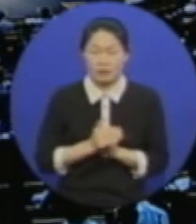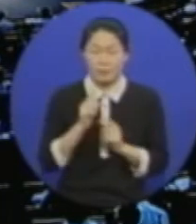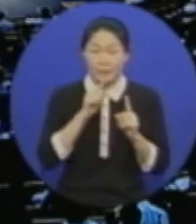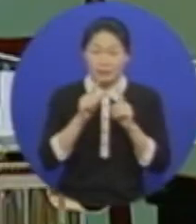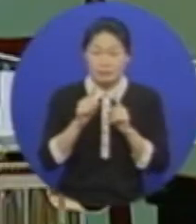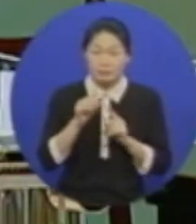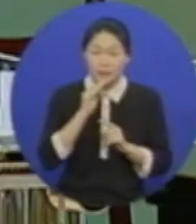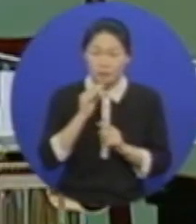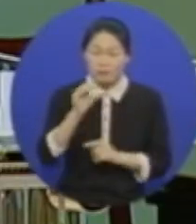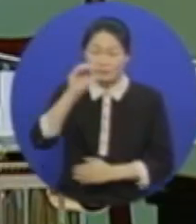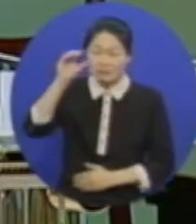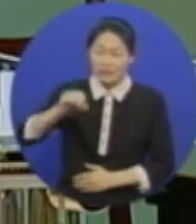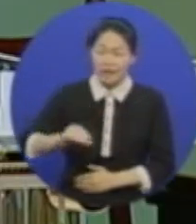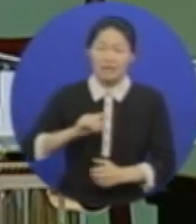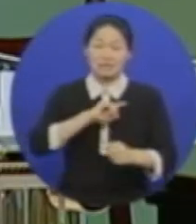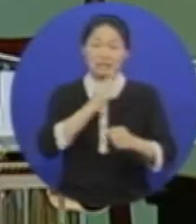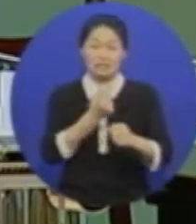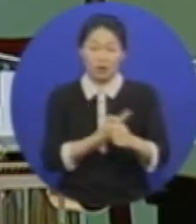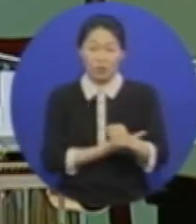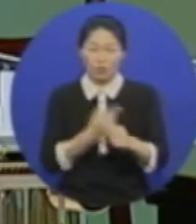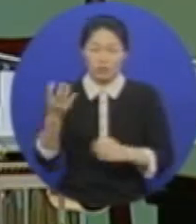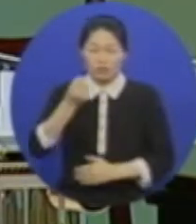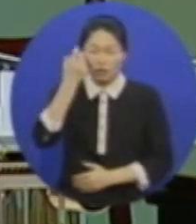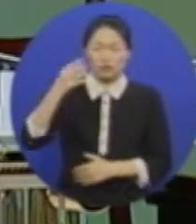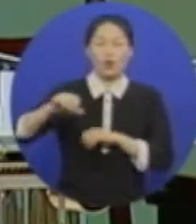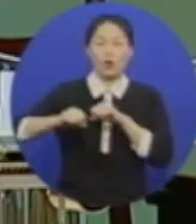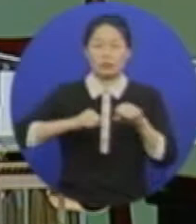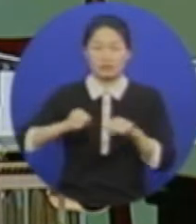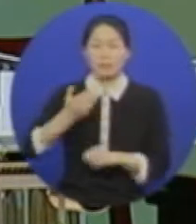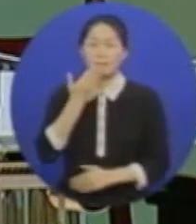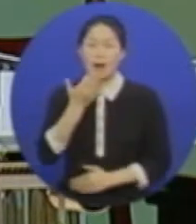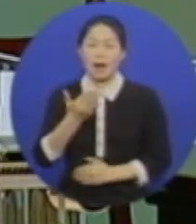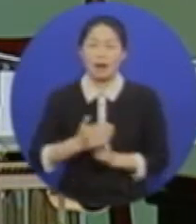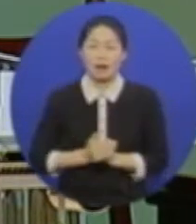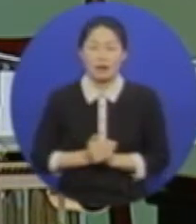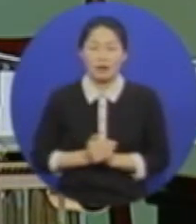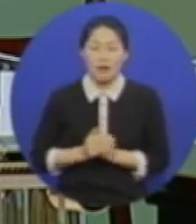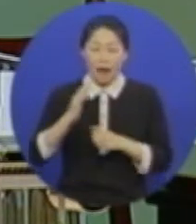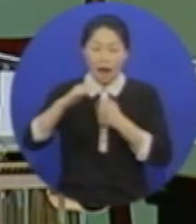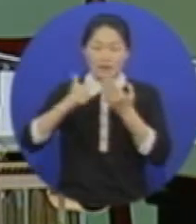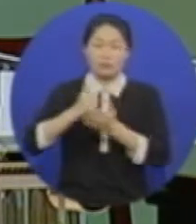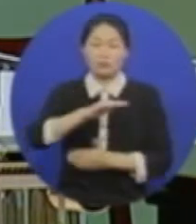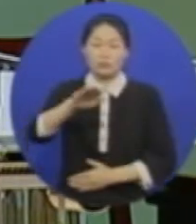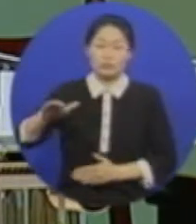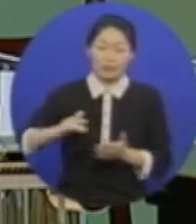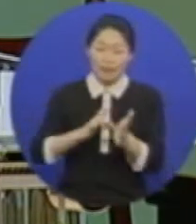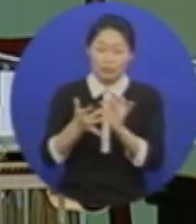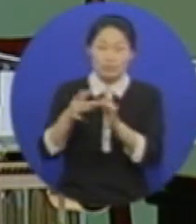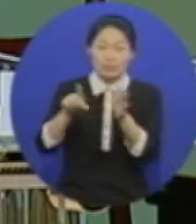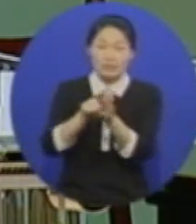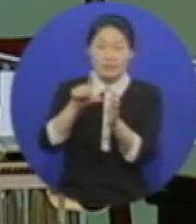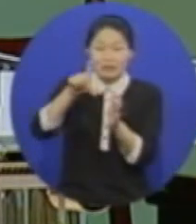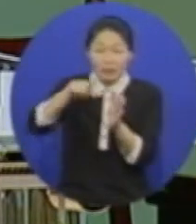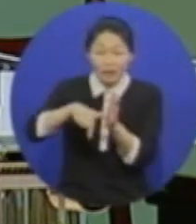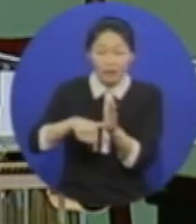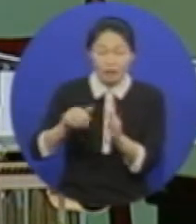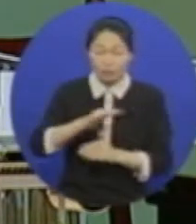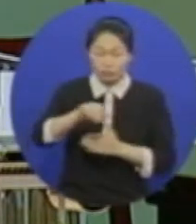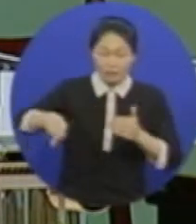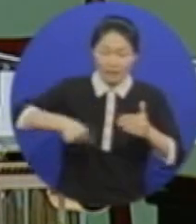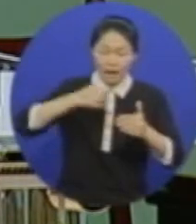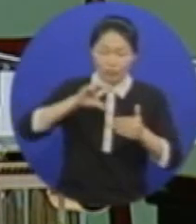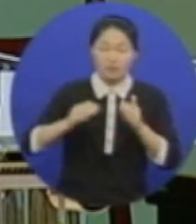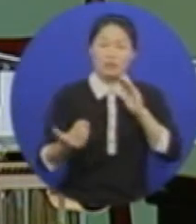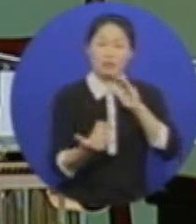십자가의 능력과 성령의 역사로 되는 일이에요 하나님이 우리가 예수 믿을 때 우리 가운데에